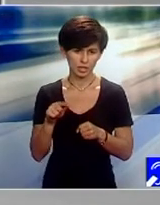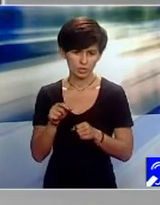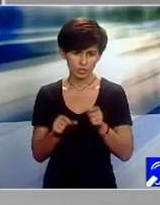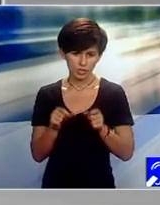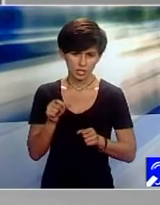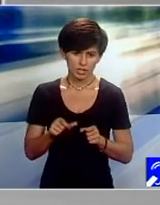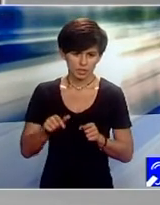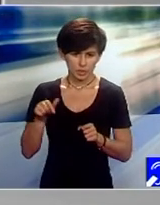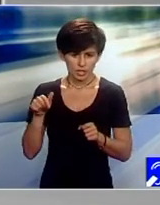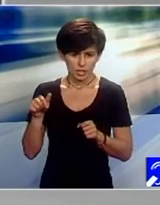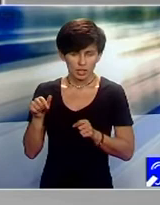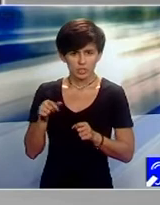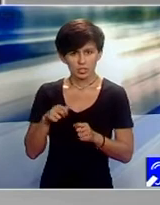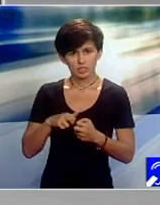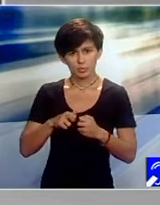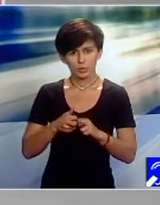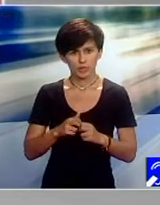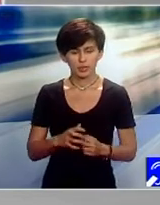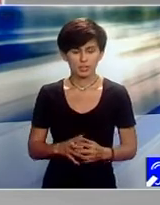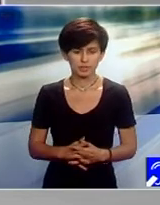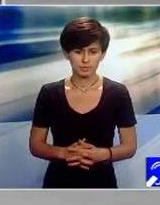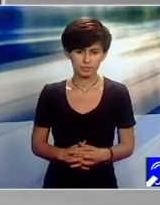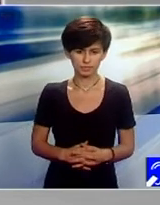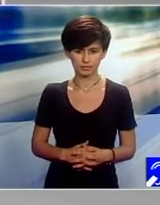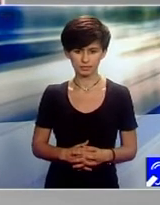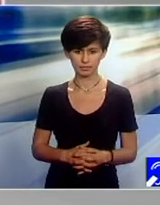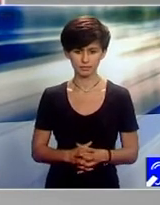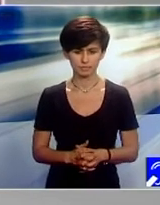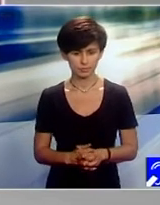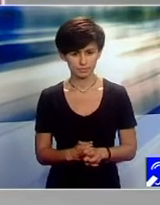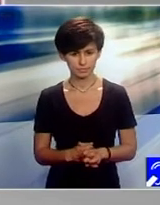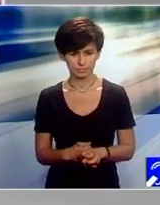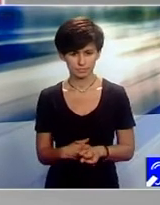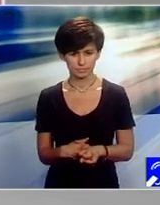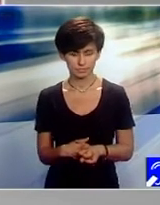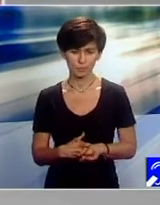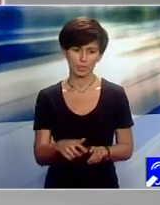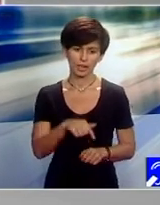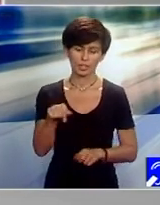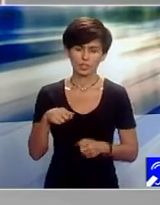această afecțiune. Putem să facem exerciții, nu știu, ca să